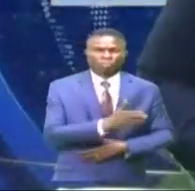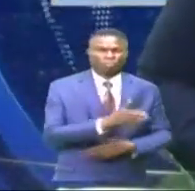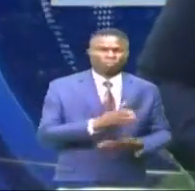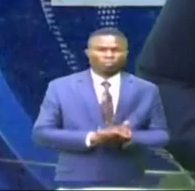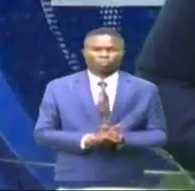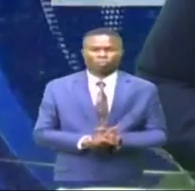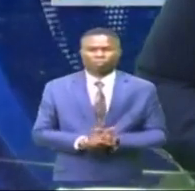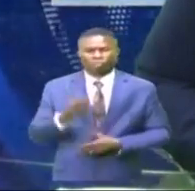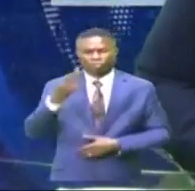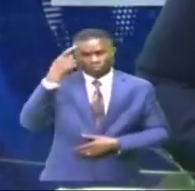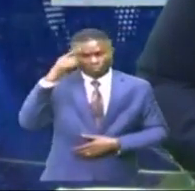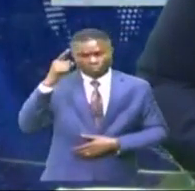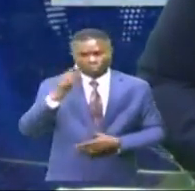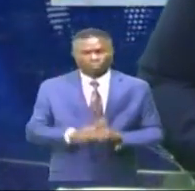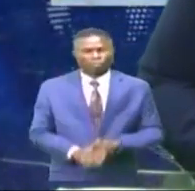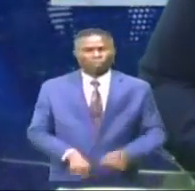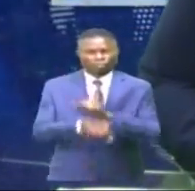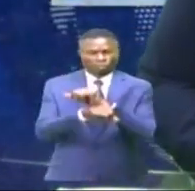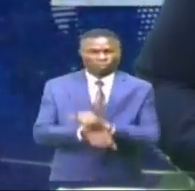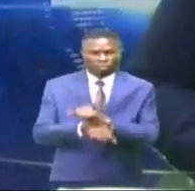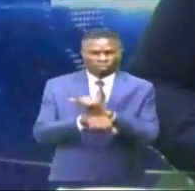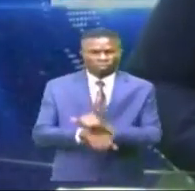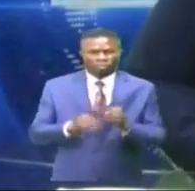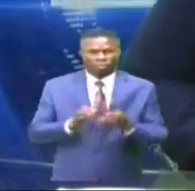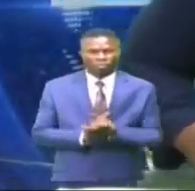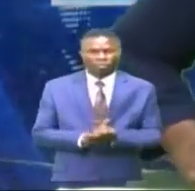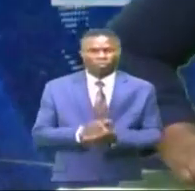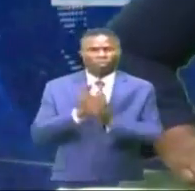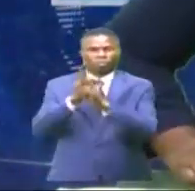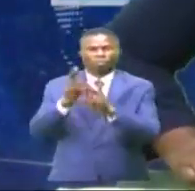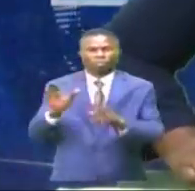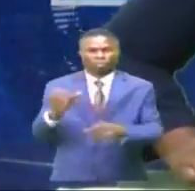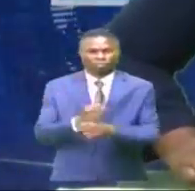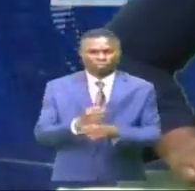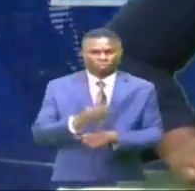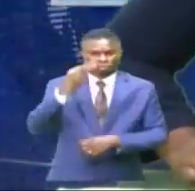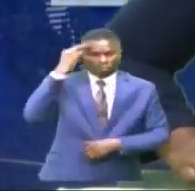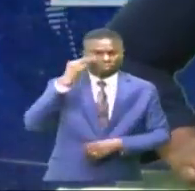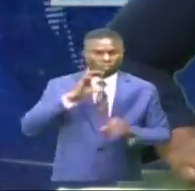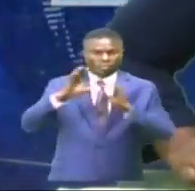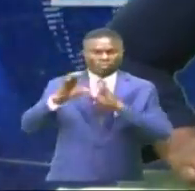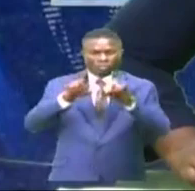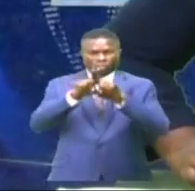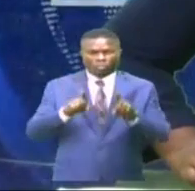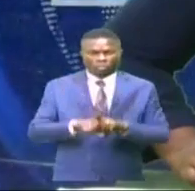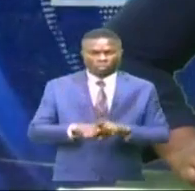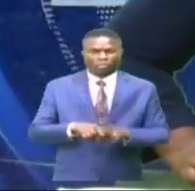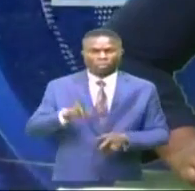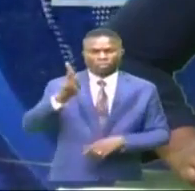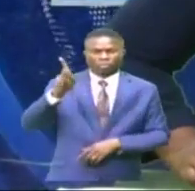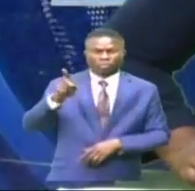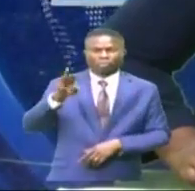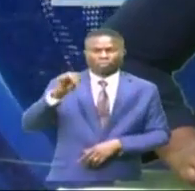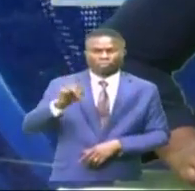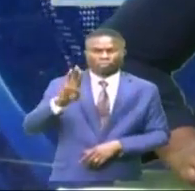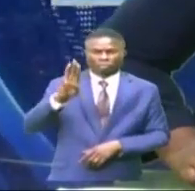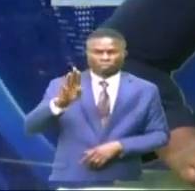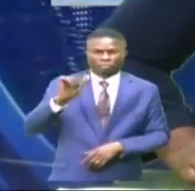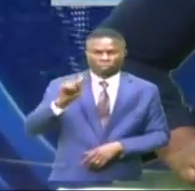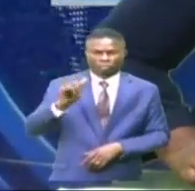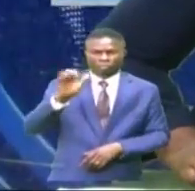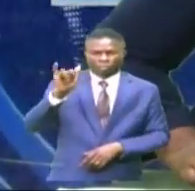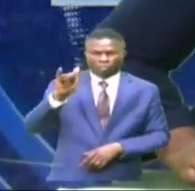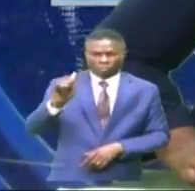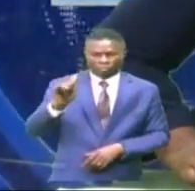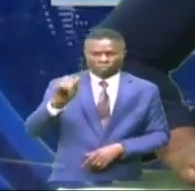et au cours du traditionnel briefing à la tension de la presse le ministre de la Communication immédiat Patrick mouya Kate a dénoncé